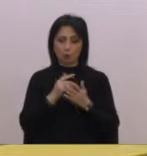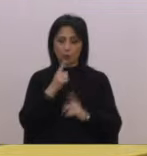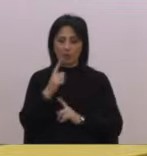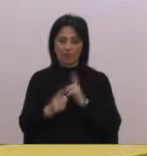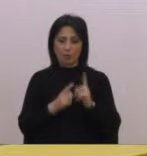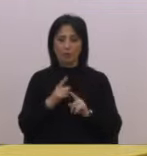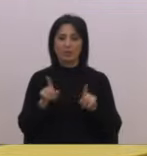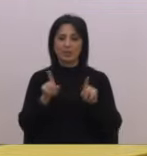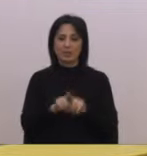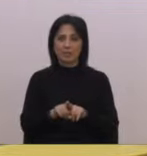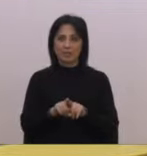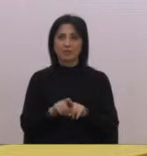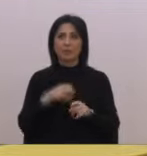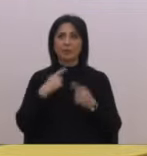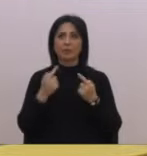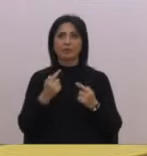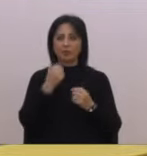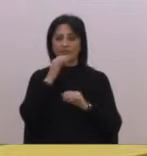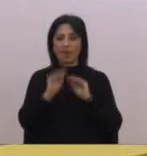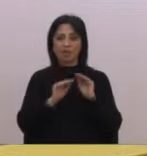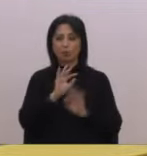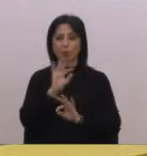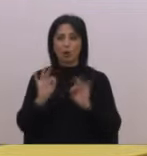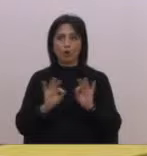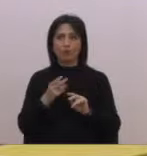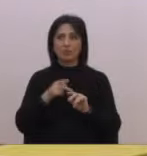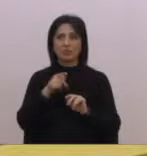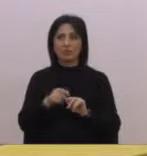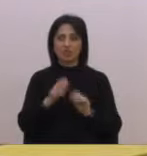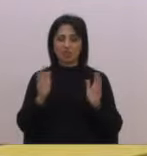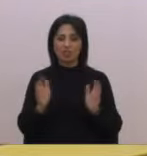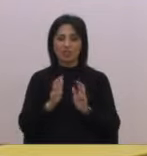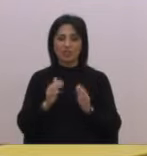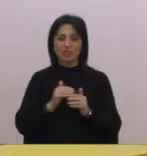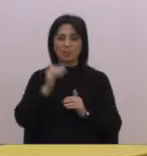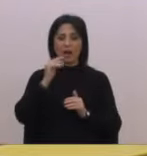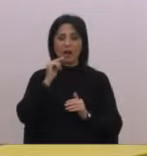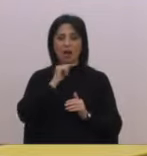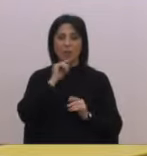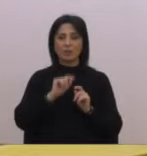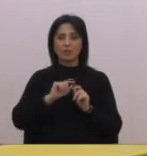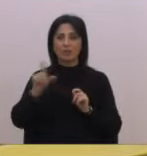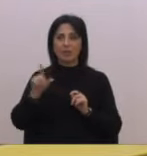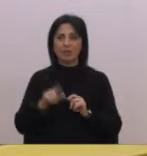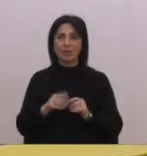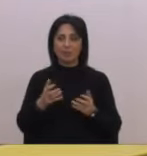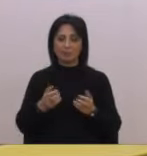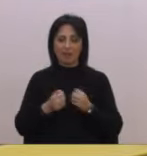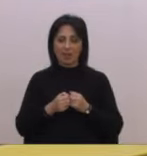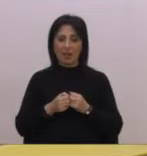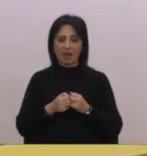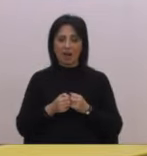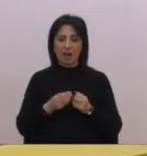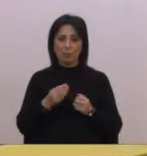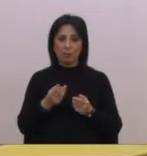რეფორმებს, ისე მნიშვნელოვან ინფრასტრუქტურულ პროექტებს, იმისთვის რომ შევინარჩუნოთ მაღალი ეკონომიკური ზრდა, მიღებული